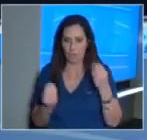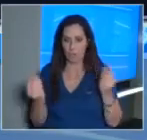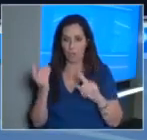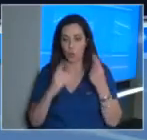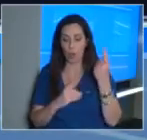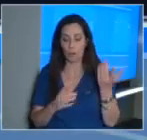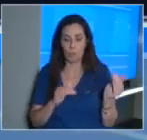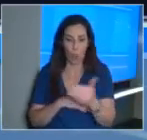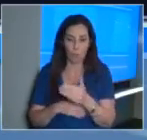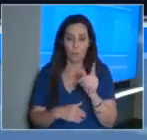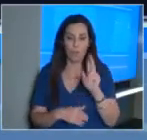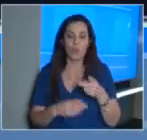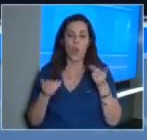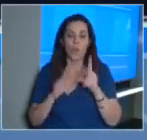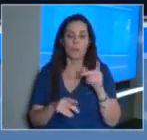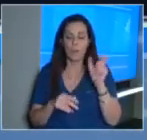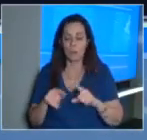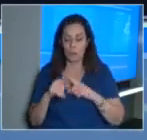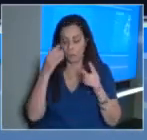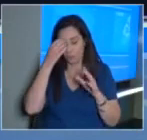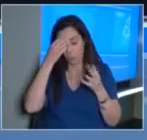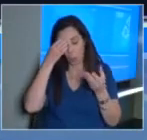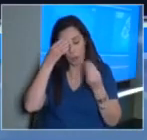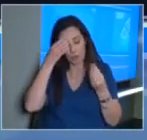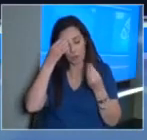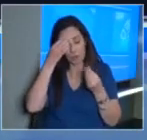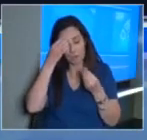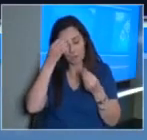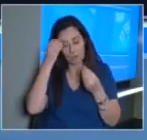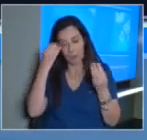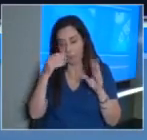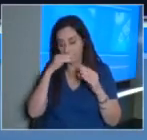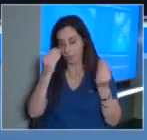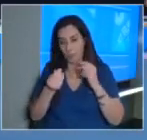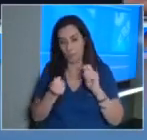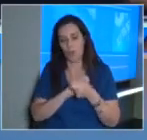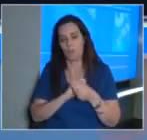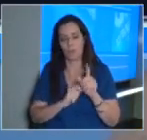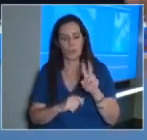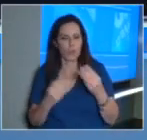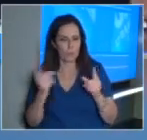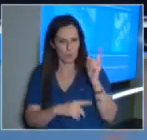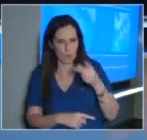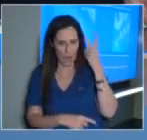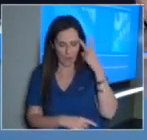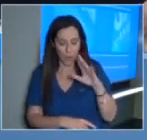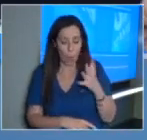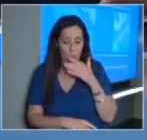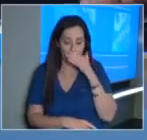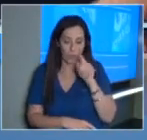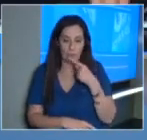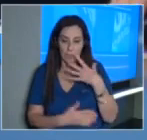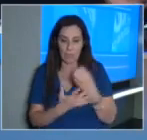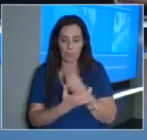דברים שקורים מאחורי הקלעים, ויש אופציה למישהו אחר, יכול להיות שהדברים מתחלקים אחרת, והקלפים גם מחולקים אחרת. יש עוד תרחיש שצריך לדעת, כלומר אפשר לבוא